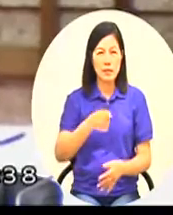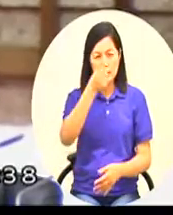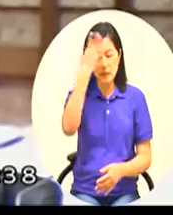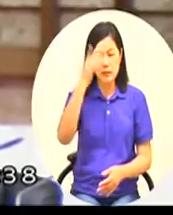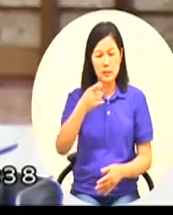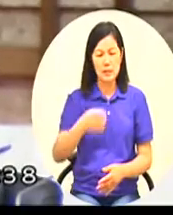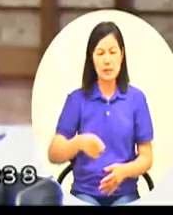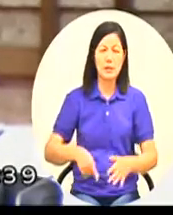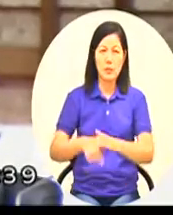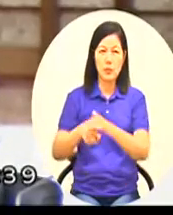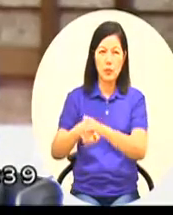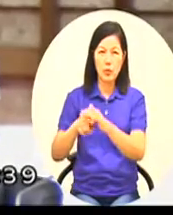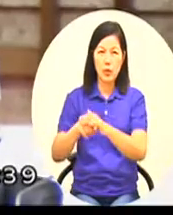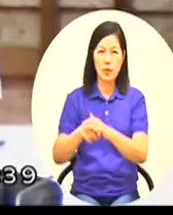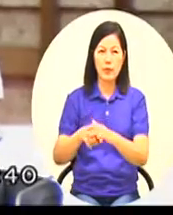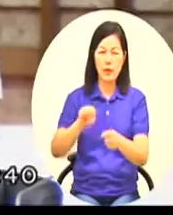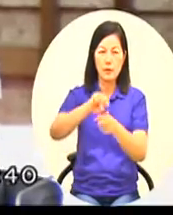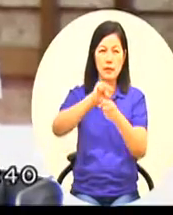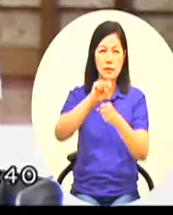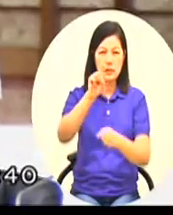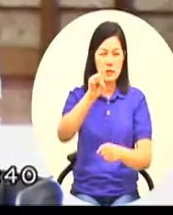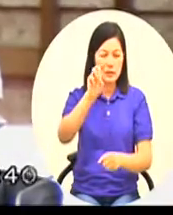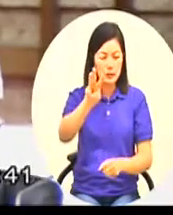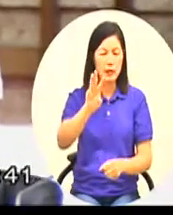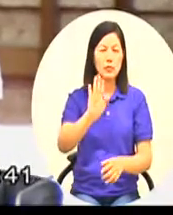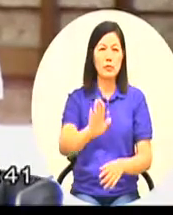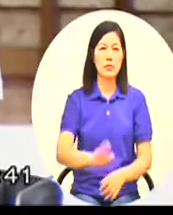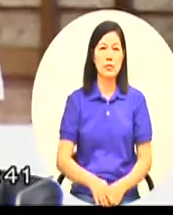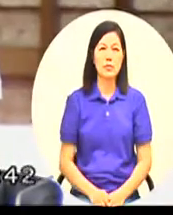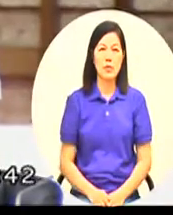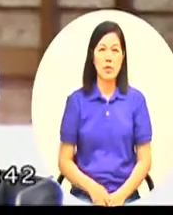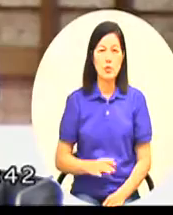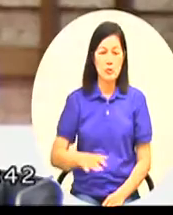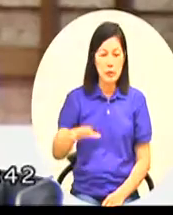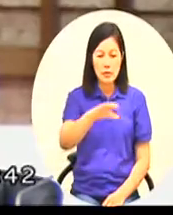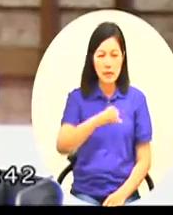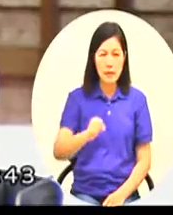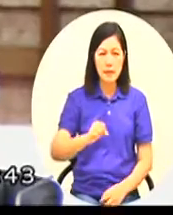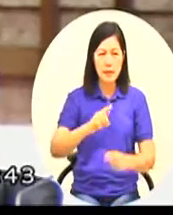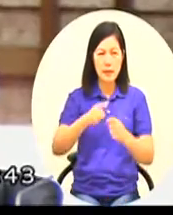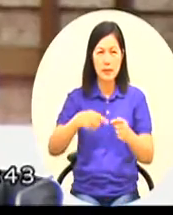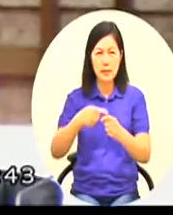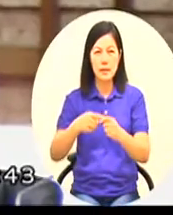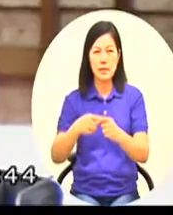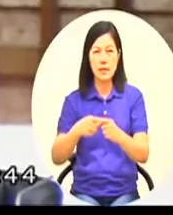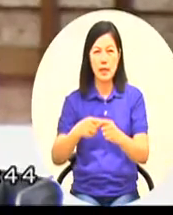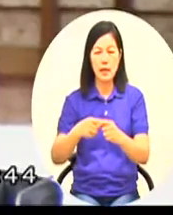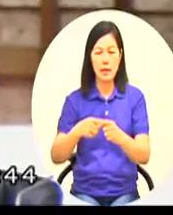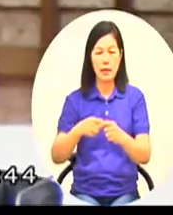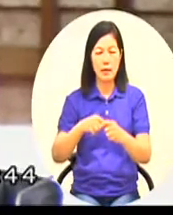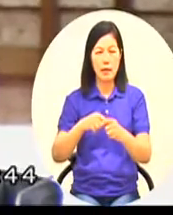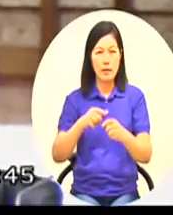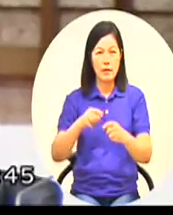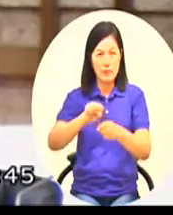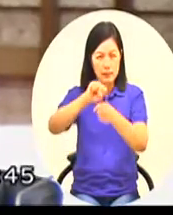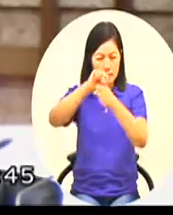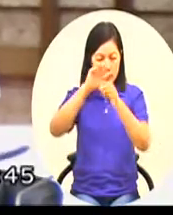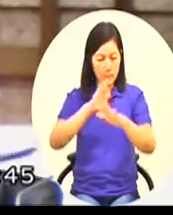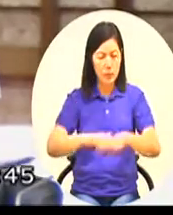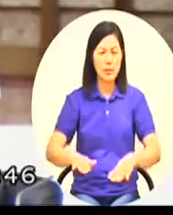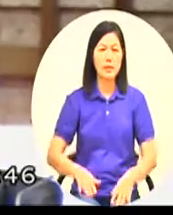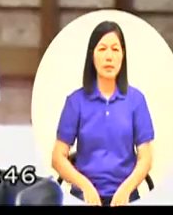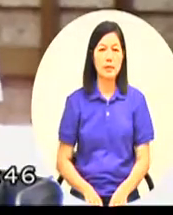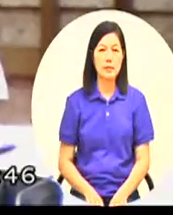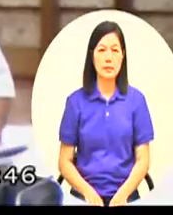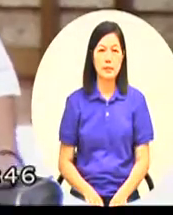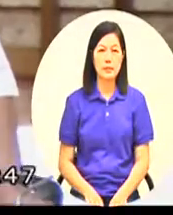13个，所以说我提出来问，如果说整个的整年度的话，它一定是会更增加。所以说在这上面，